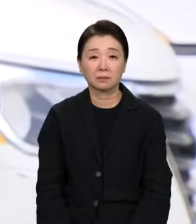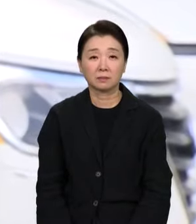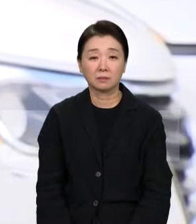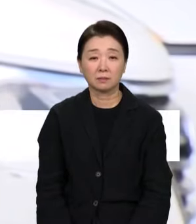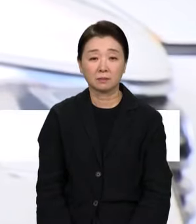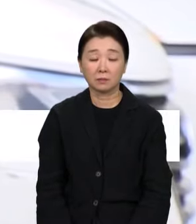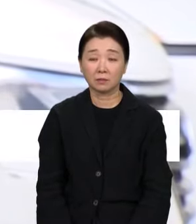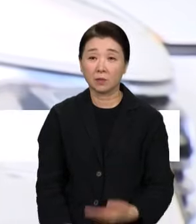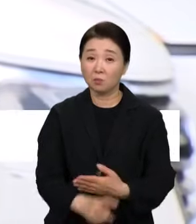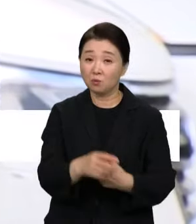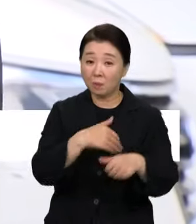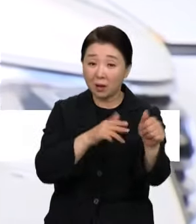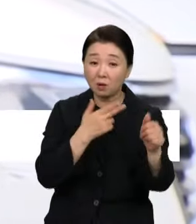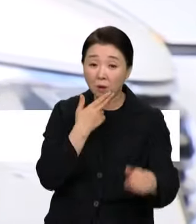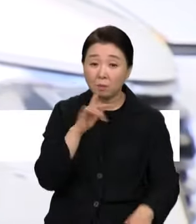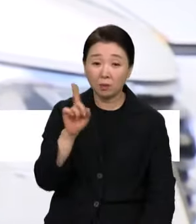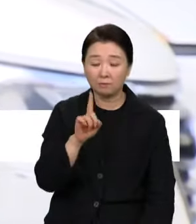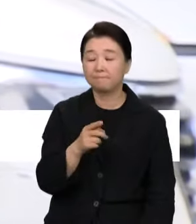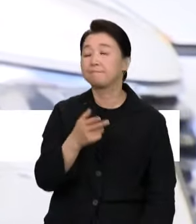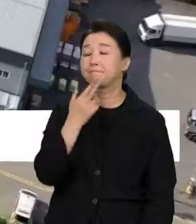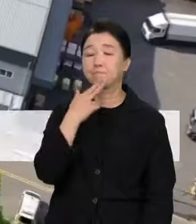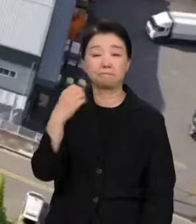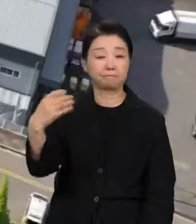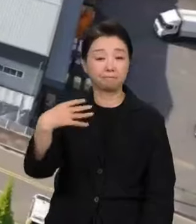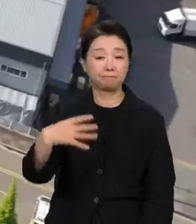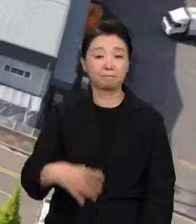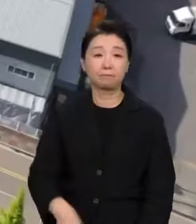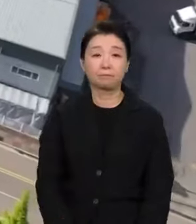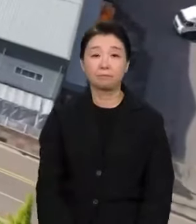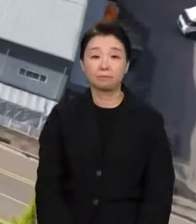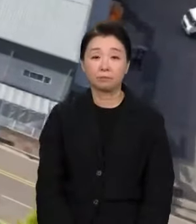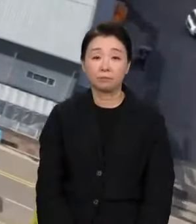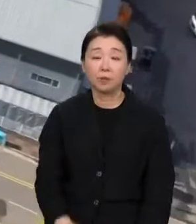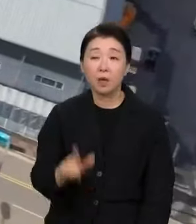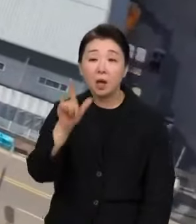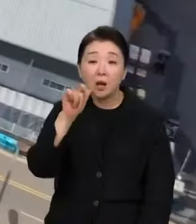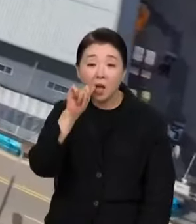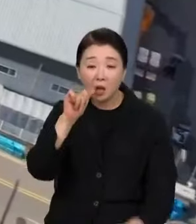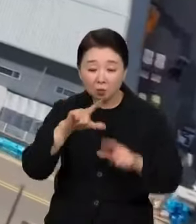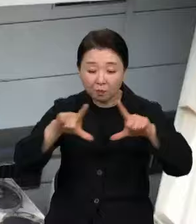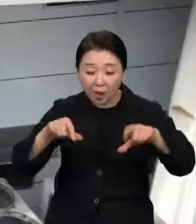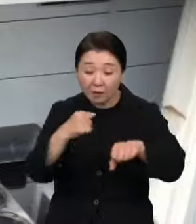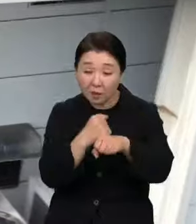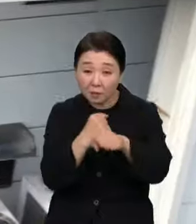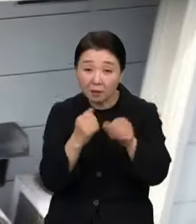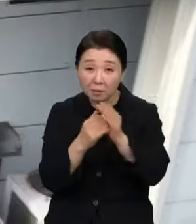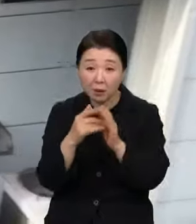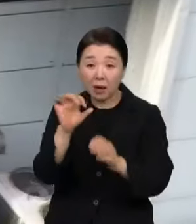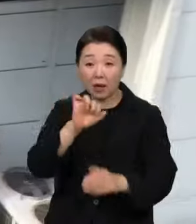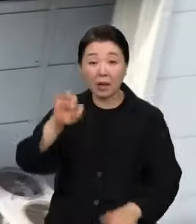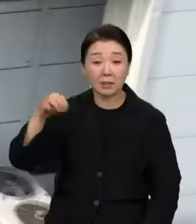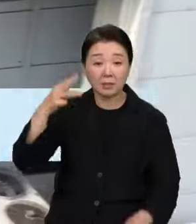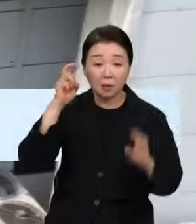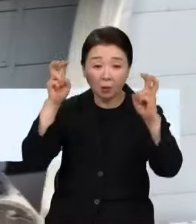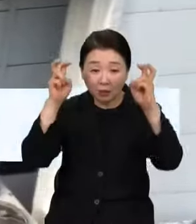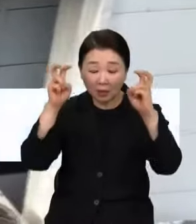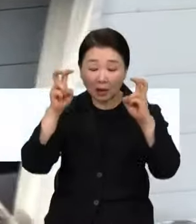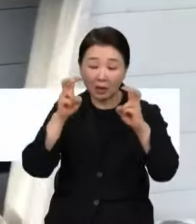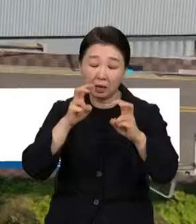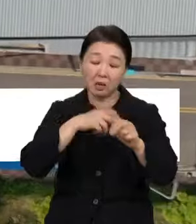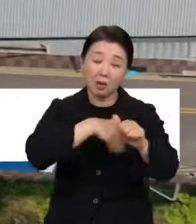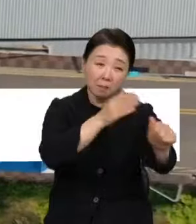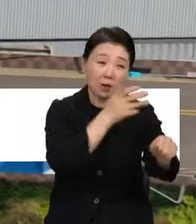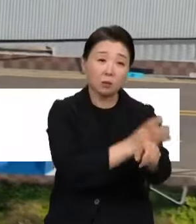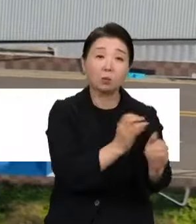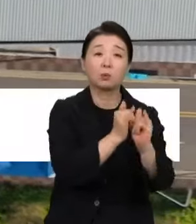불법 파견이나 이런 부분 없었는지? 그런 건 없었습니다. 리튬 배터리 제조업체 아리셀은 파견 노동자나 외국인에게 일을